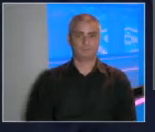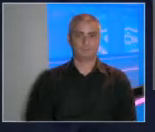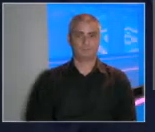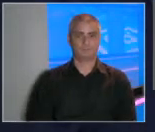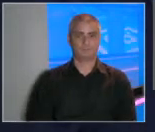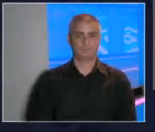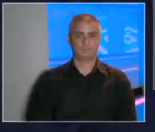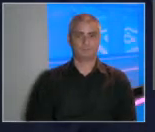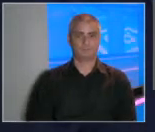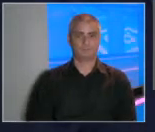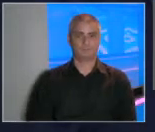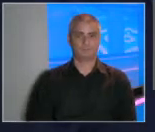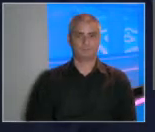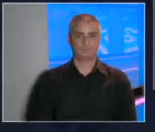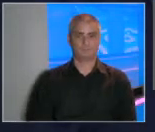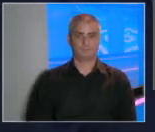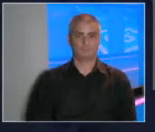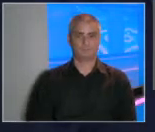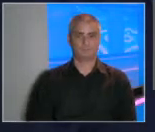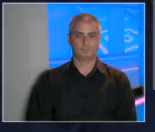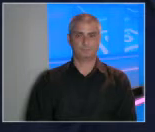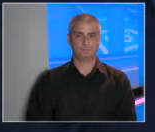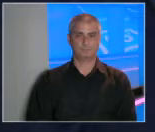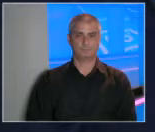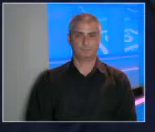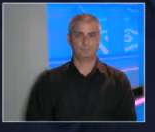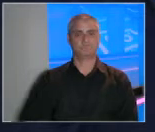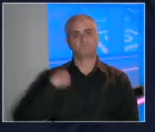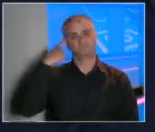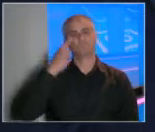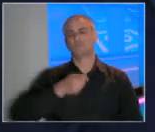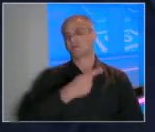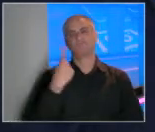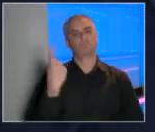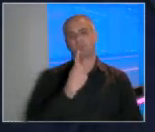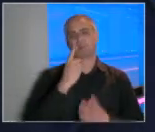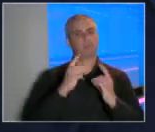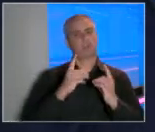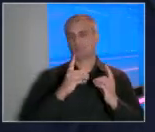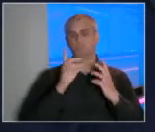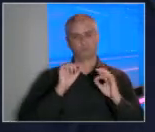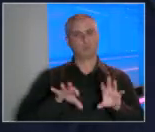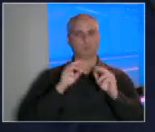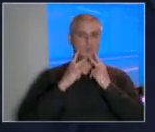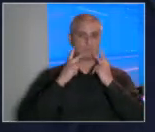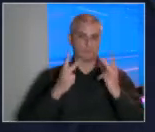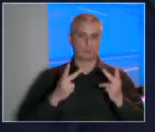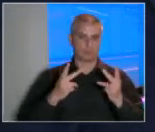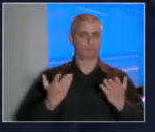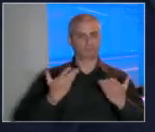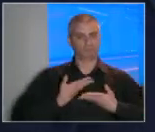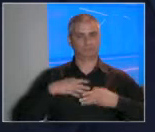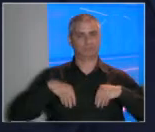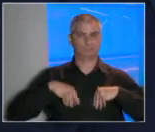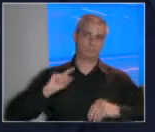in den kommenden Tagen und Wochen weitergehen wollen, denn das ist, glaube ich, auch der einzige Weg, zu einer Lösung